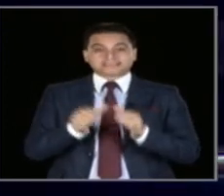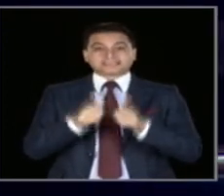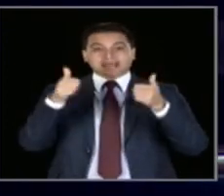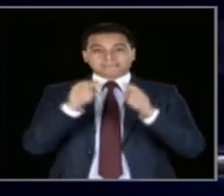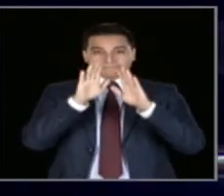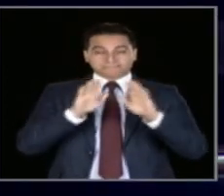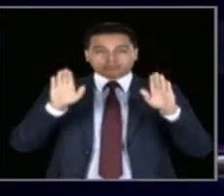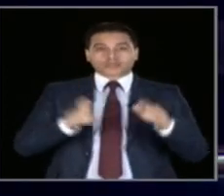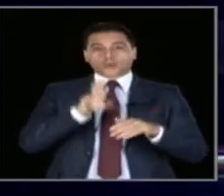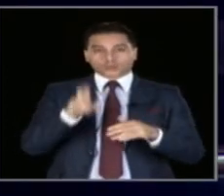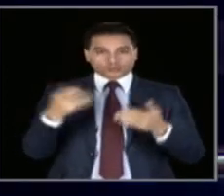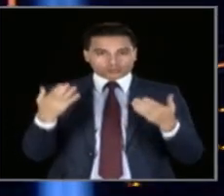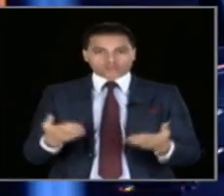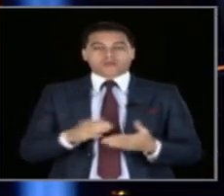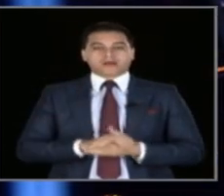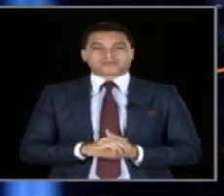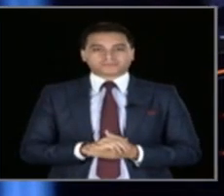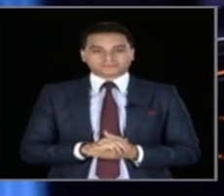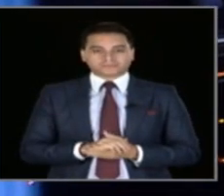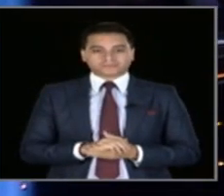ومسرح، والسؤال هو